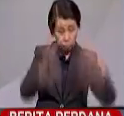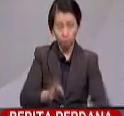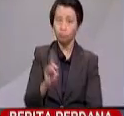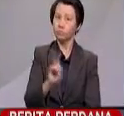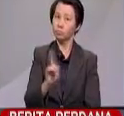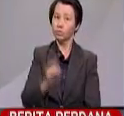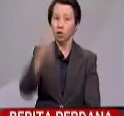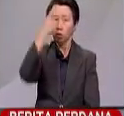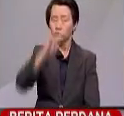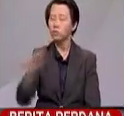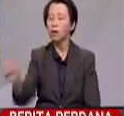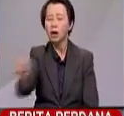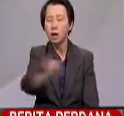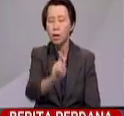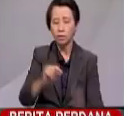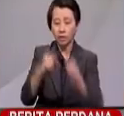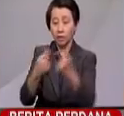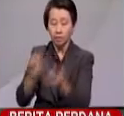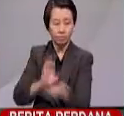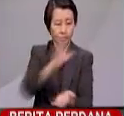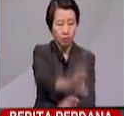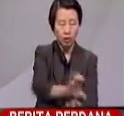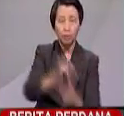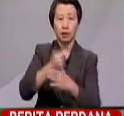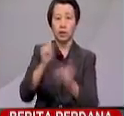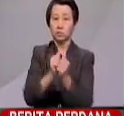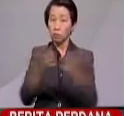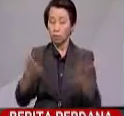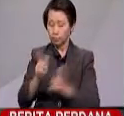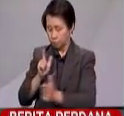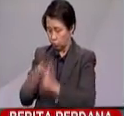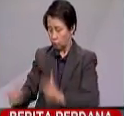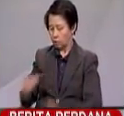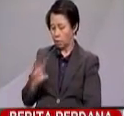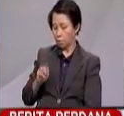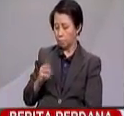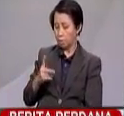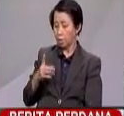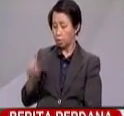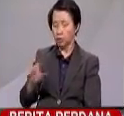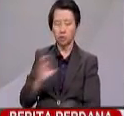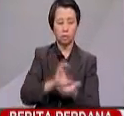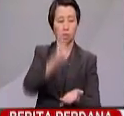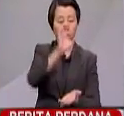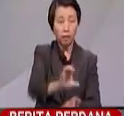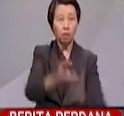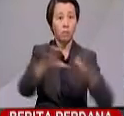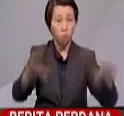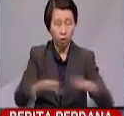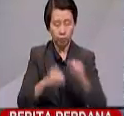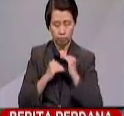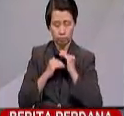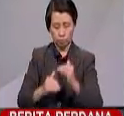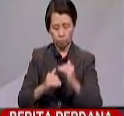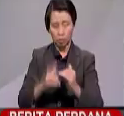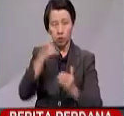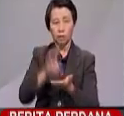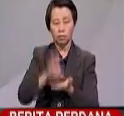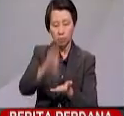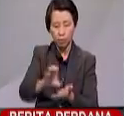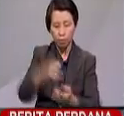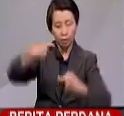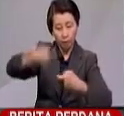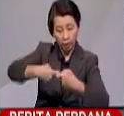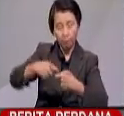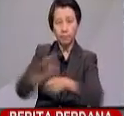keputusan untuk mana-mana kategori pelaburan saham tanpa kelulusan MKD. Pelaburan yang dibuat dihadkan kepada pelaburan